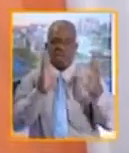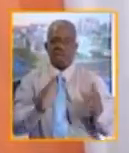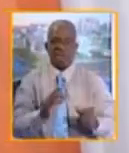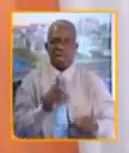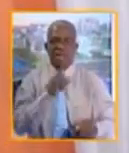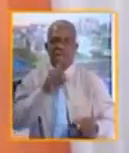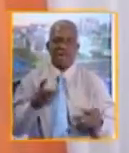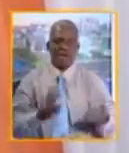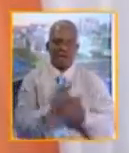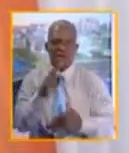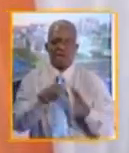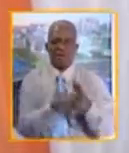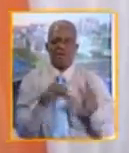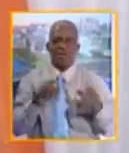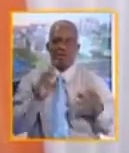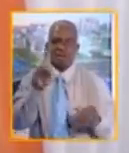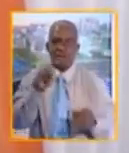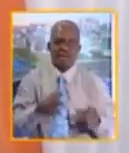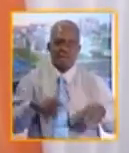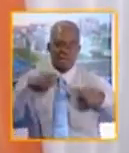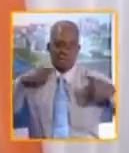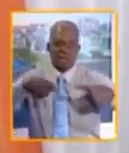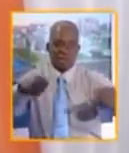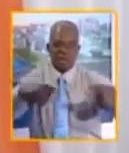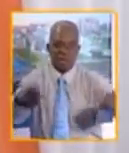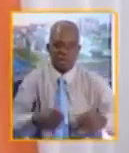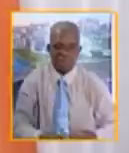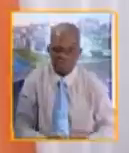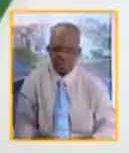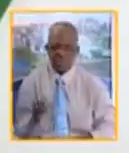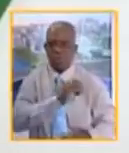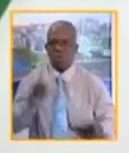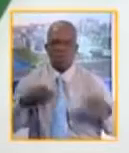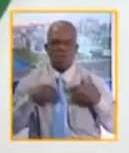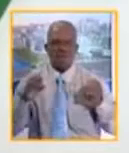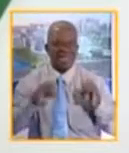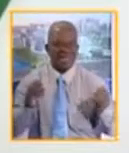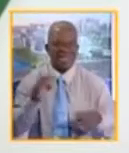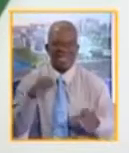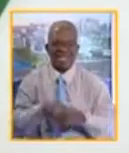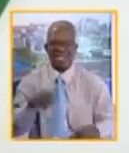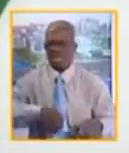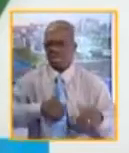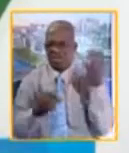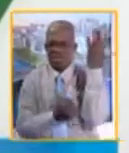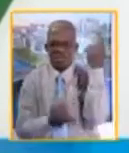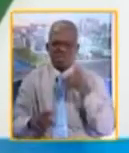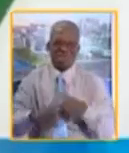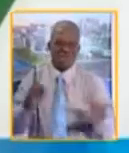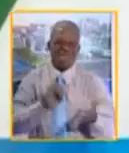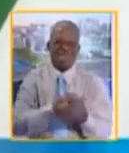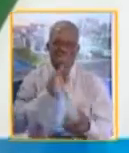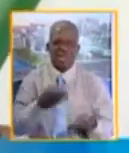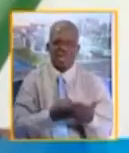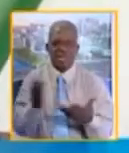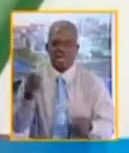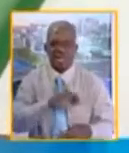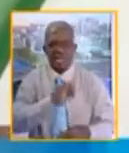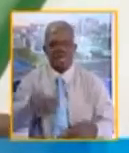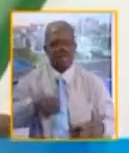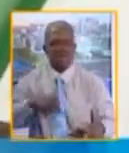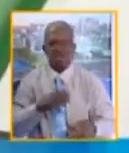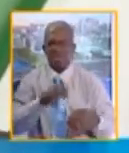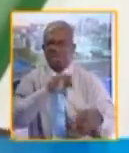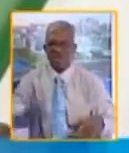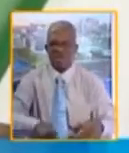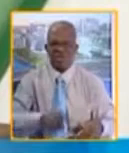à résoudre des problèmes dans d'autres pays, en Afrique, mais dans le reste du monde également. On doit être fier de ces accomplissements. Le